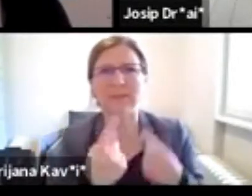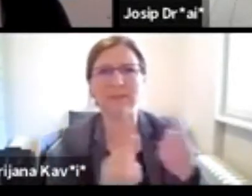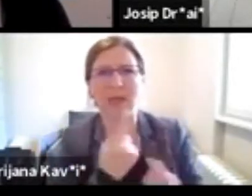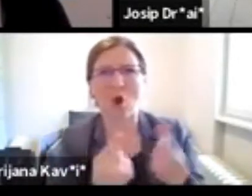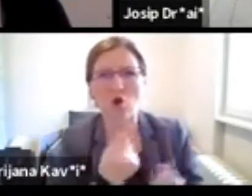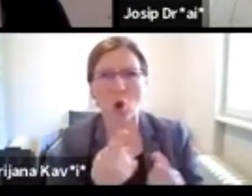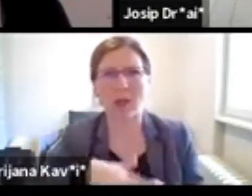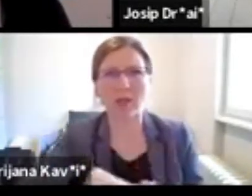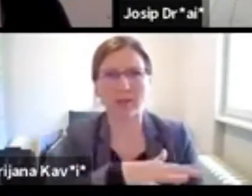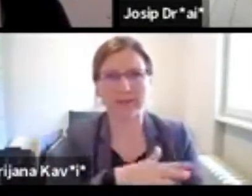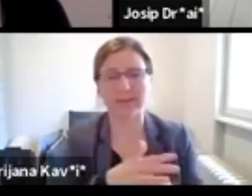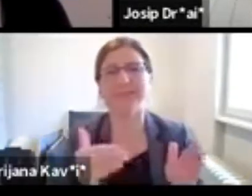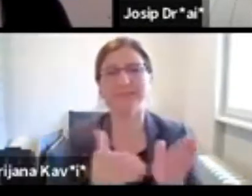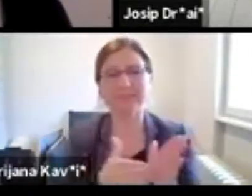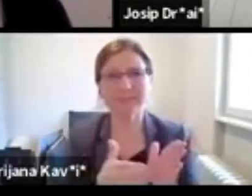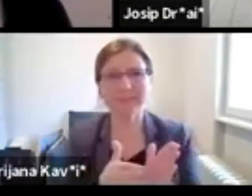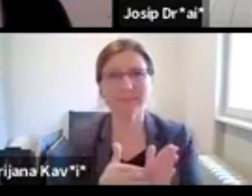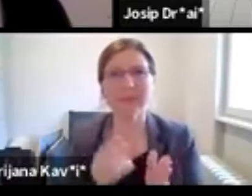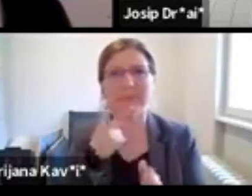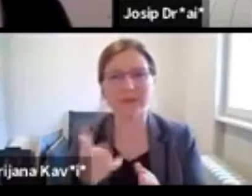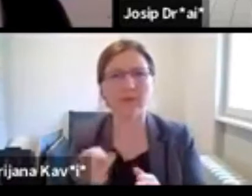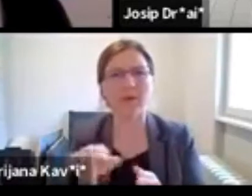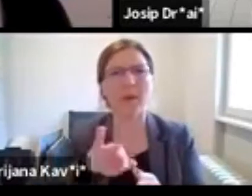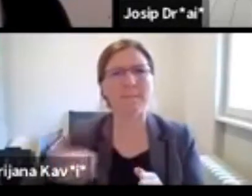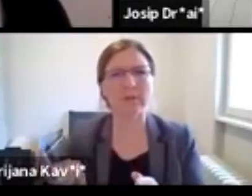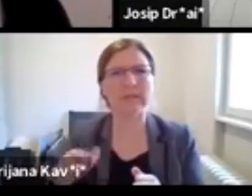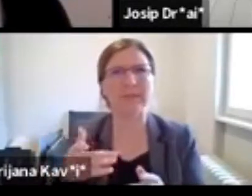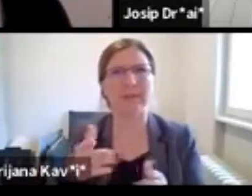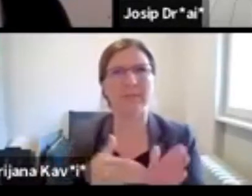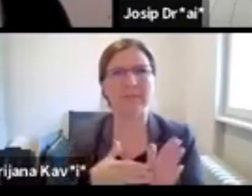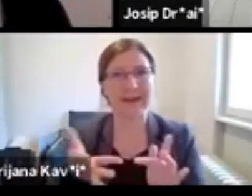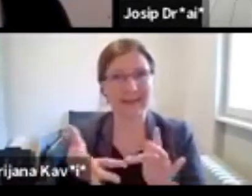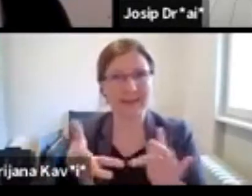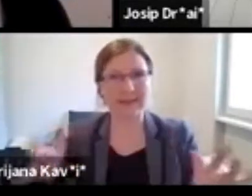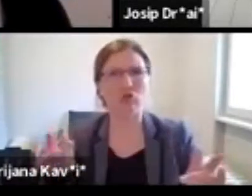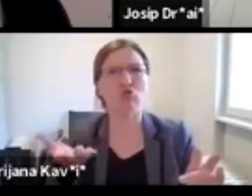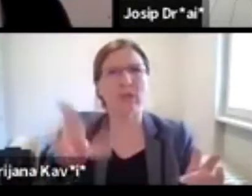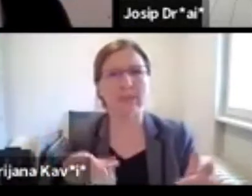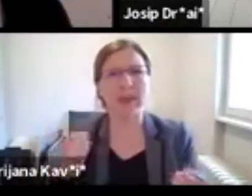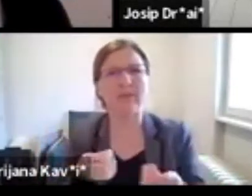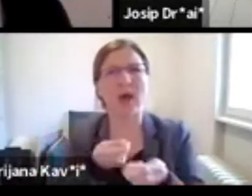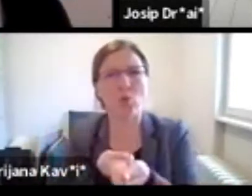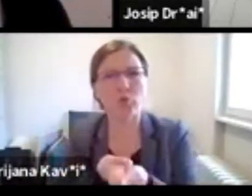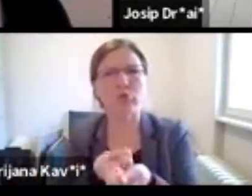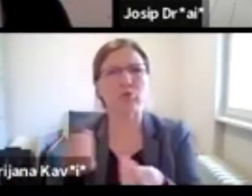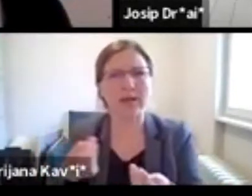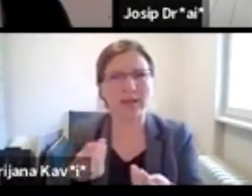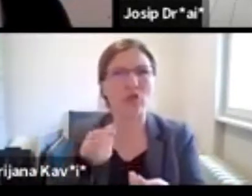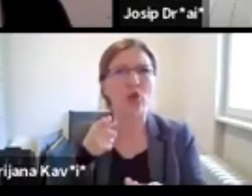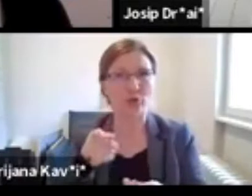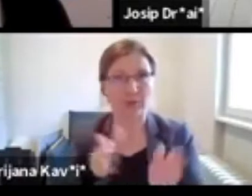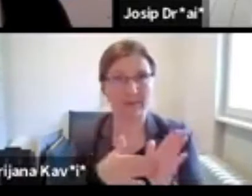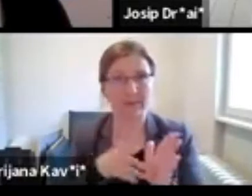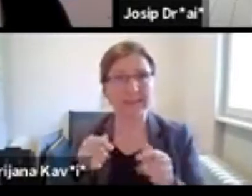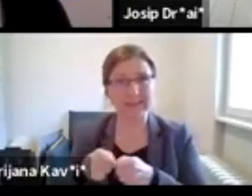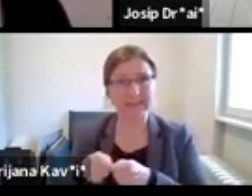na servise koji postoje, a nekako su virtualne prirode, pa je jako pohvalno da upravo Savez slijepih,